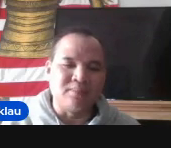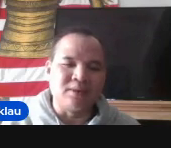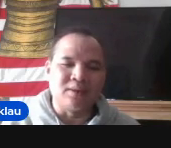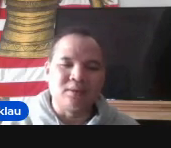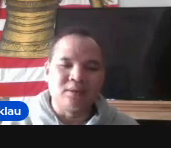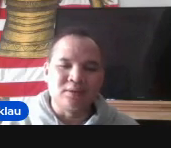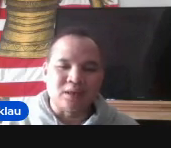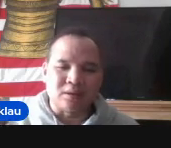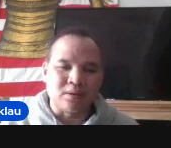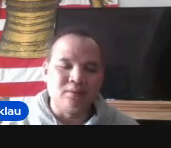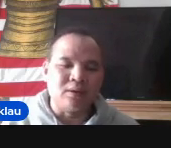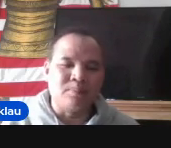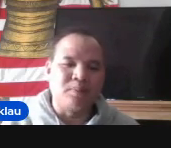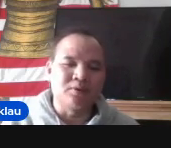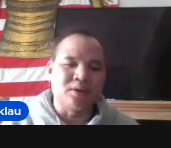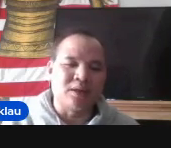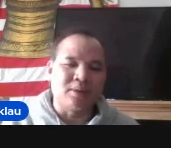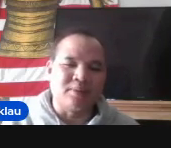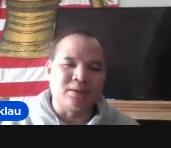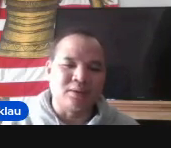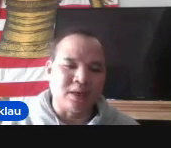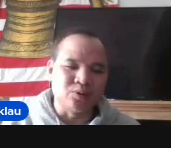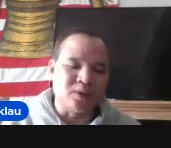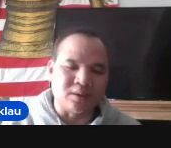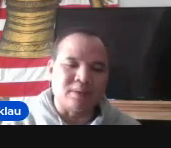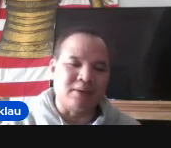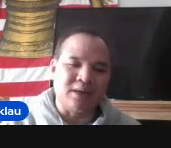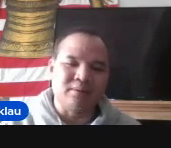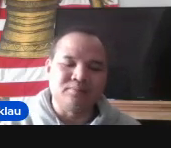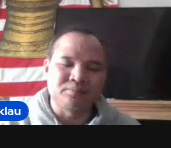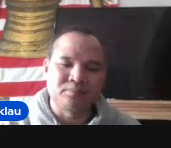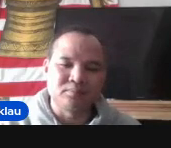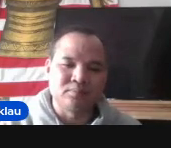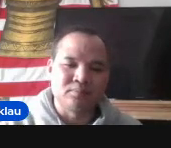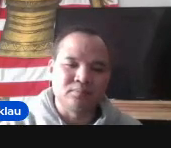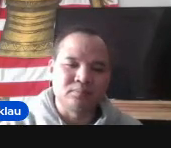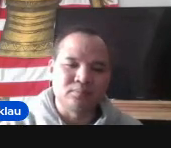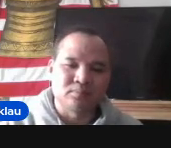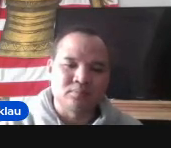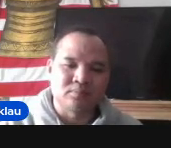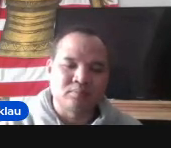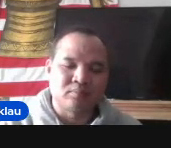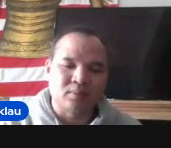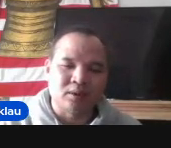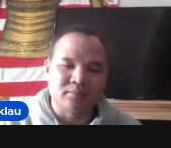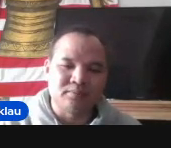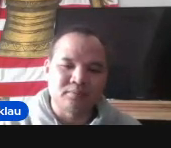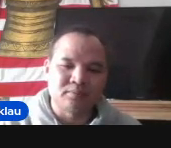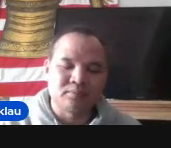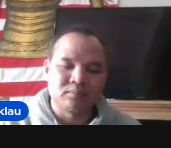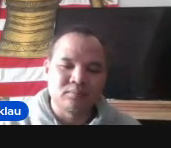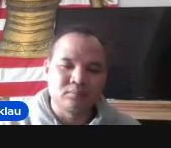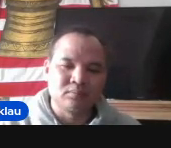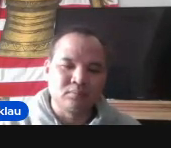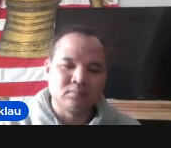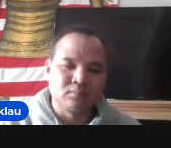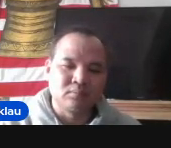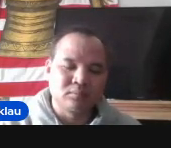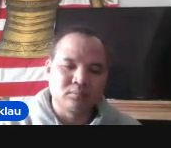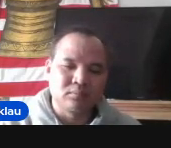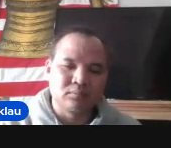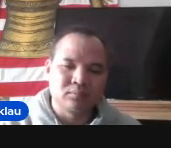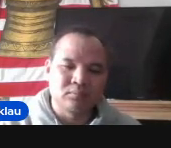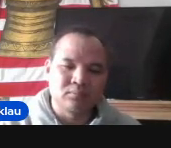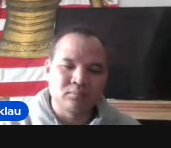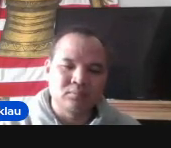ามันมีภาพทางภูมิรัฐศาสตร ์ นะครับสามภาพเนี่ยซ้อนกันอยู่นะครับภูมิรัฐศาสตร์และภูมิยุทธศาสตร์หนึ่ง